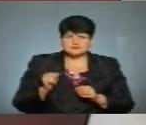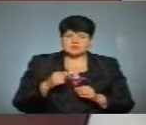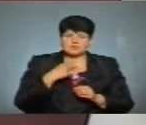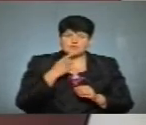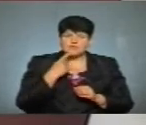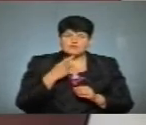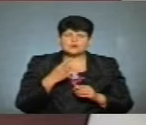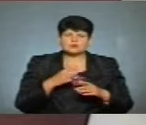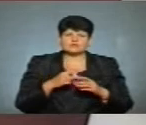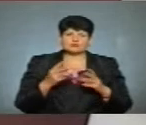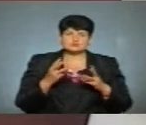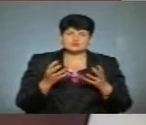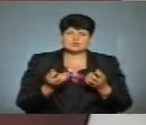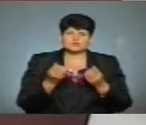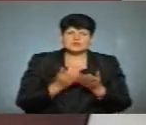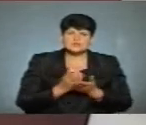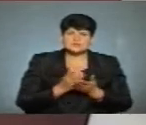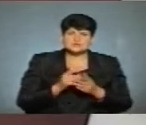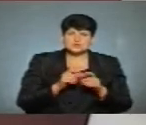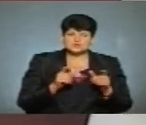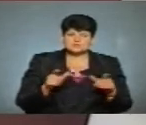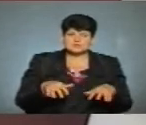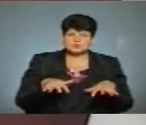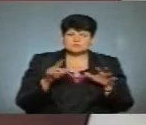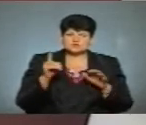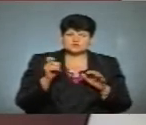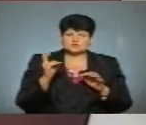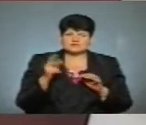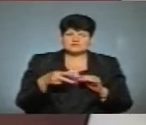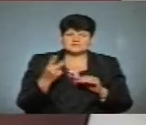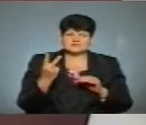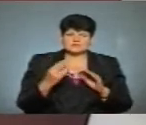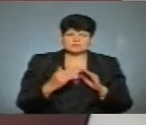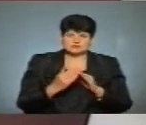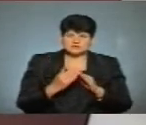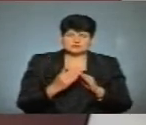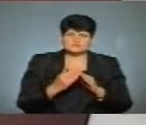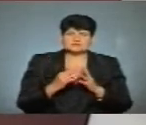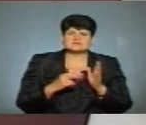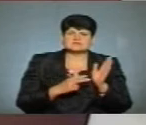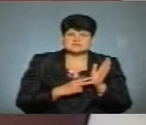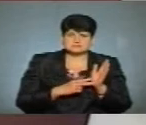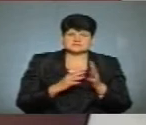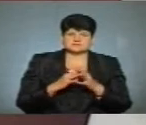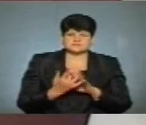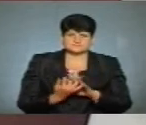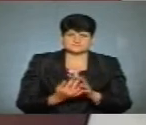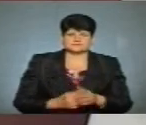речниці пожежно-рятувальної служби Ірини Крупи, підтопило 122 будівлі у 7 населених